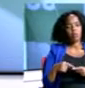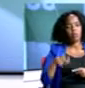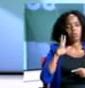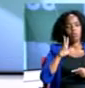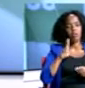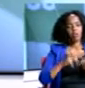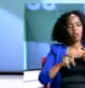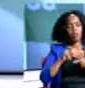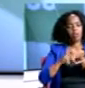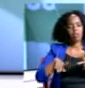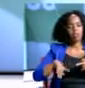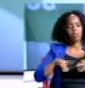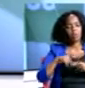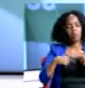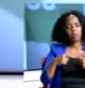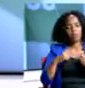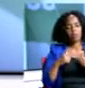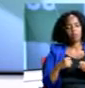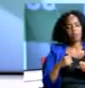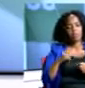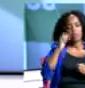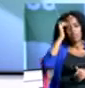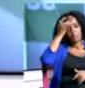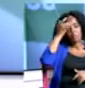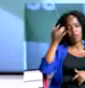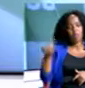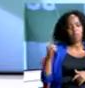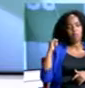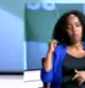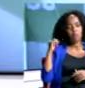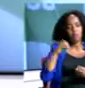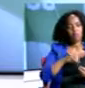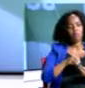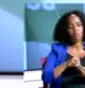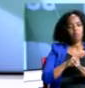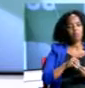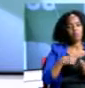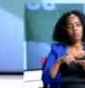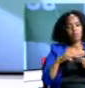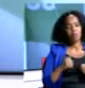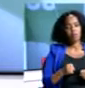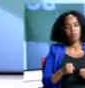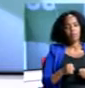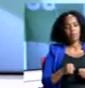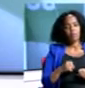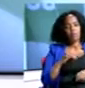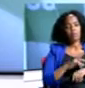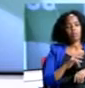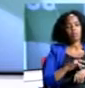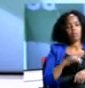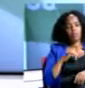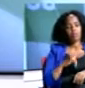demu danda sun akata namni sun ibe virus dabalachu danda namni sukkar qabu namni mal qab kakase jiraachu danda ichu garu mallato le